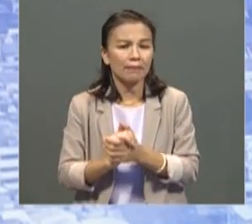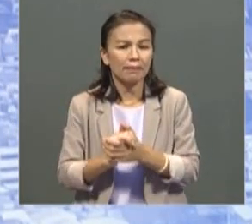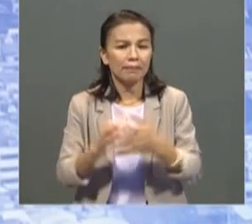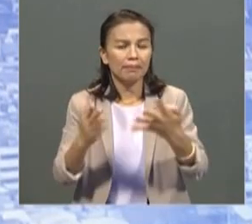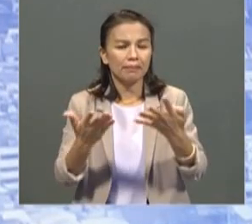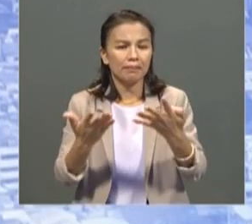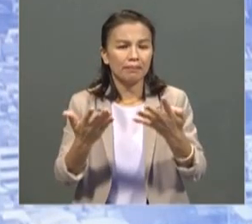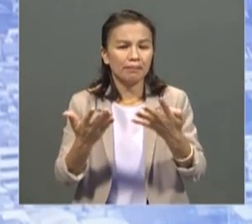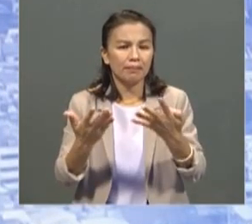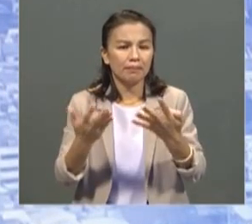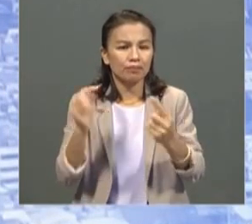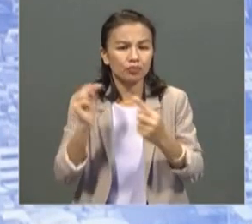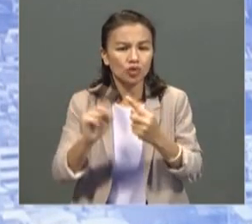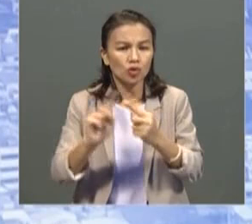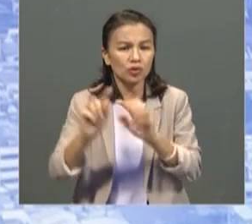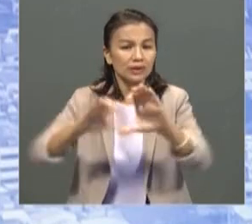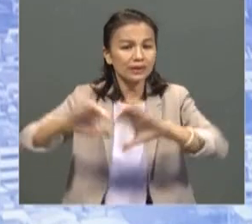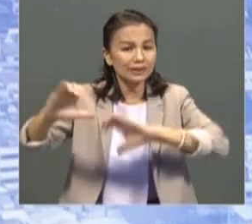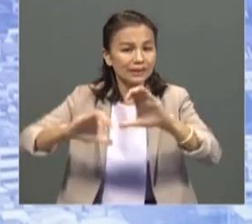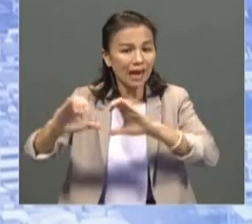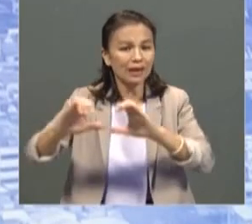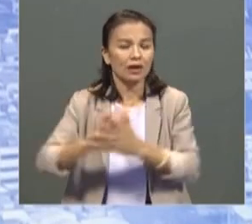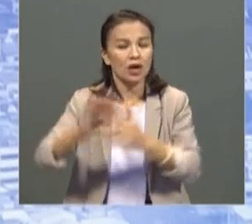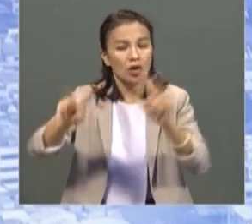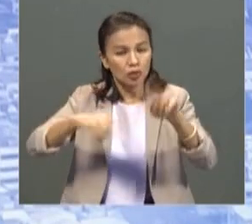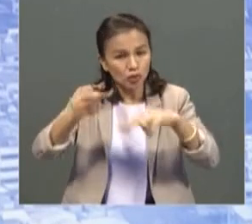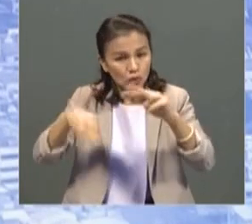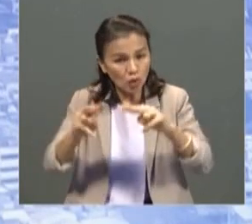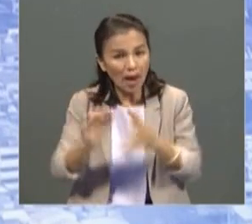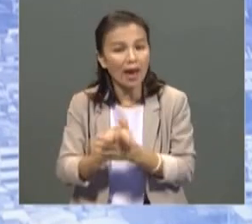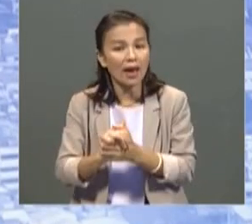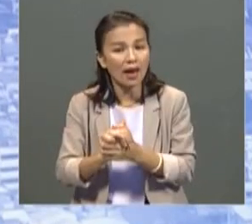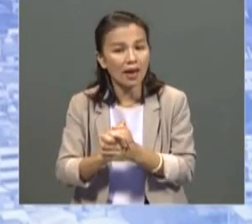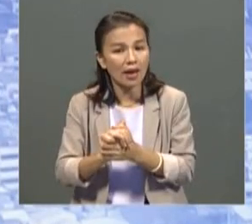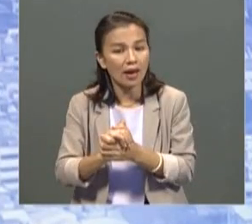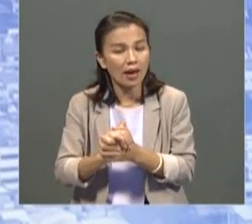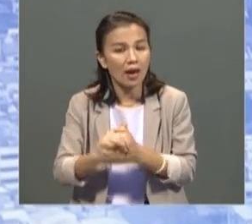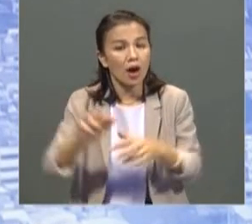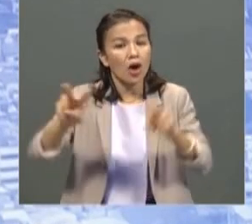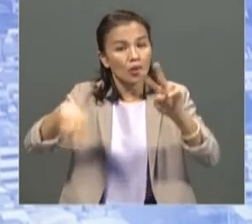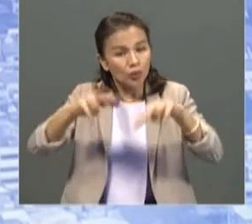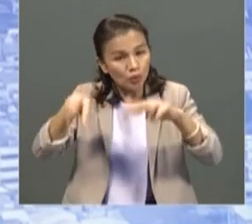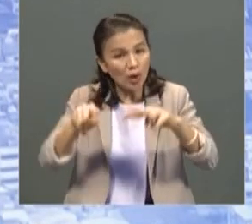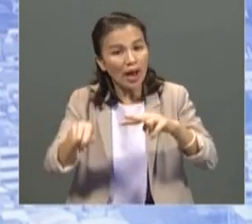နောက်တစ်ခုကတော့ဒီကျွန်တော်တို့ဒီဖြေလျှော့ရေးနီးဖြူဟာနေနဲ့ပတ်သက်ပြီးတော့